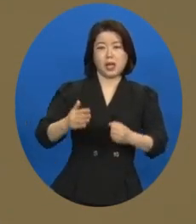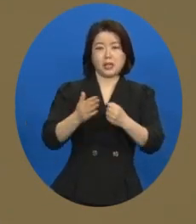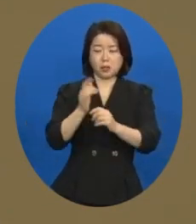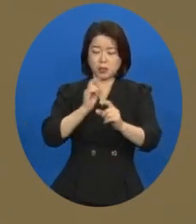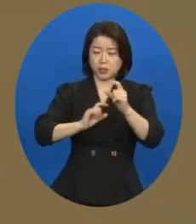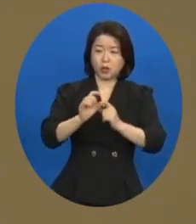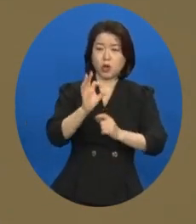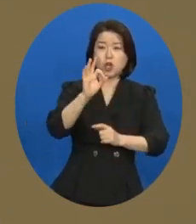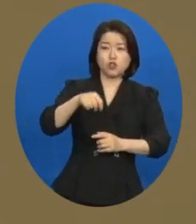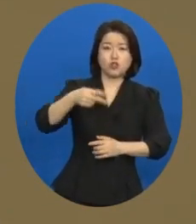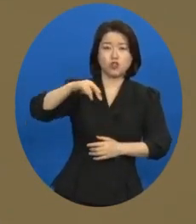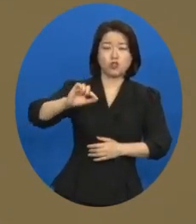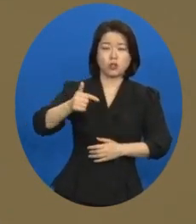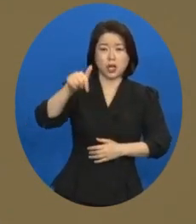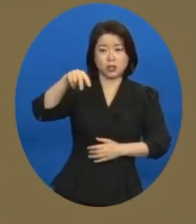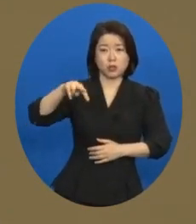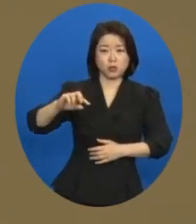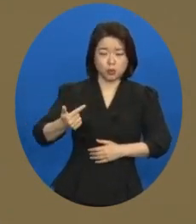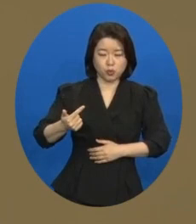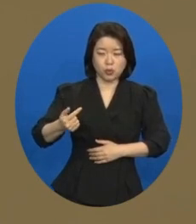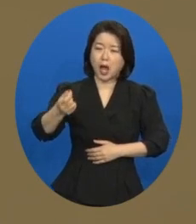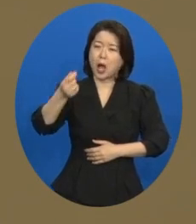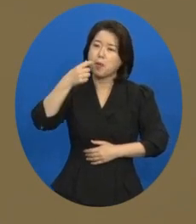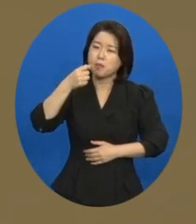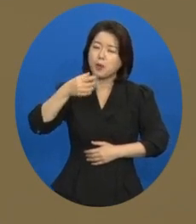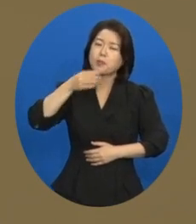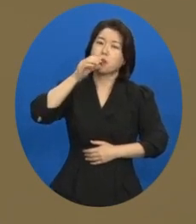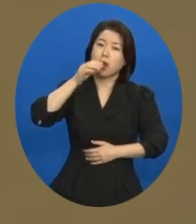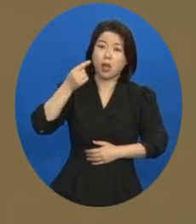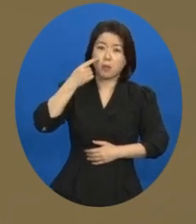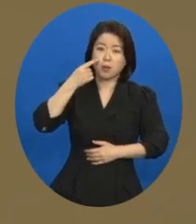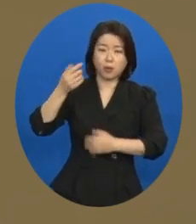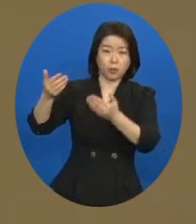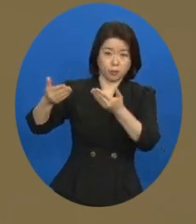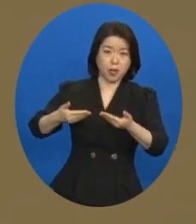제제를 복용을 해보시라. 그런 처방을 해주셨어요.